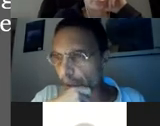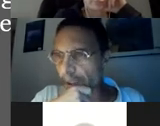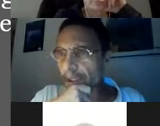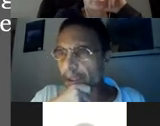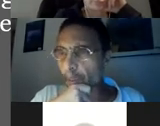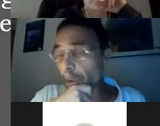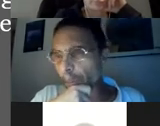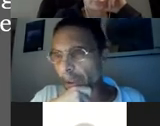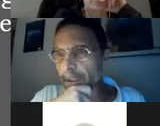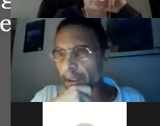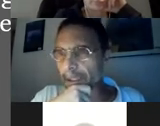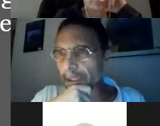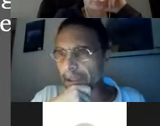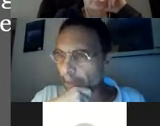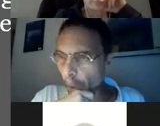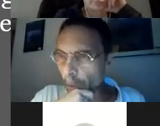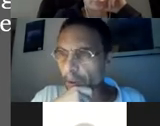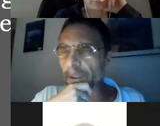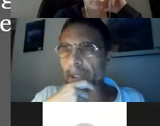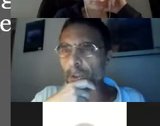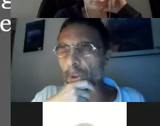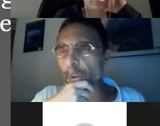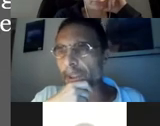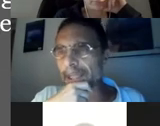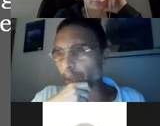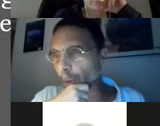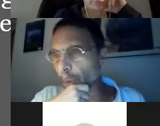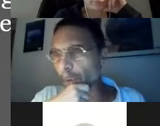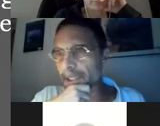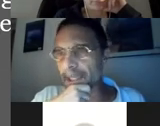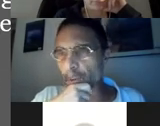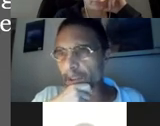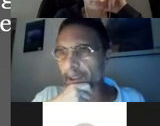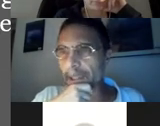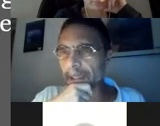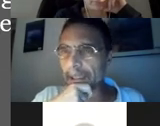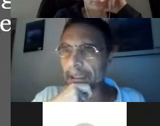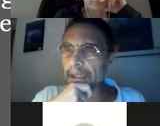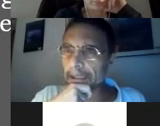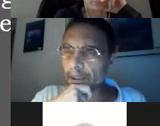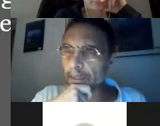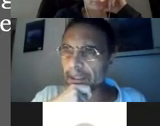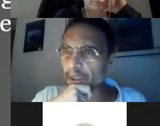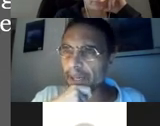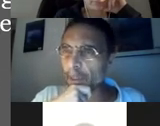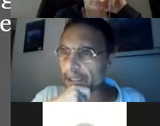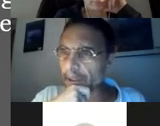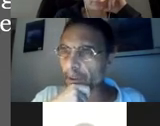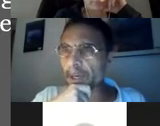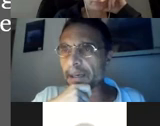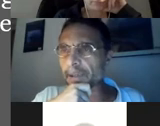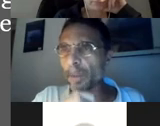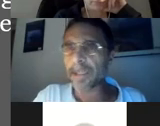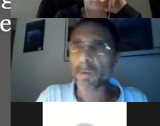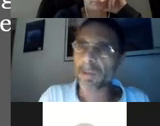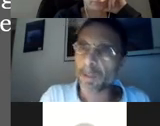apocalittico delle parole. Il registro utilizzato e i toni utilizzati sono stati quelli del genere apocalittico, del genere